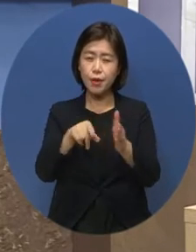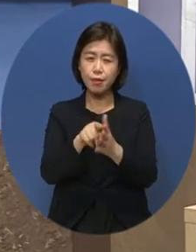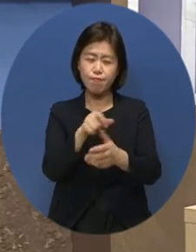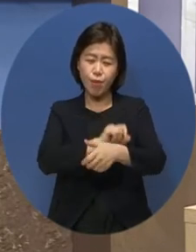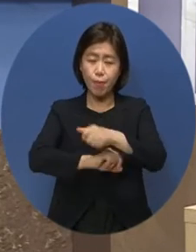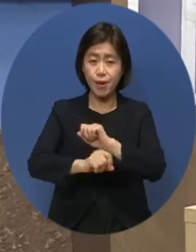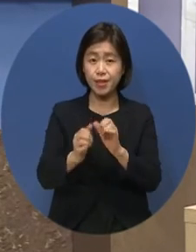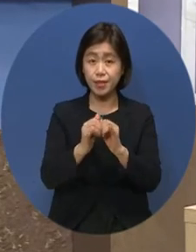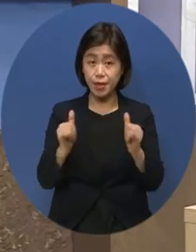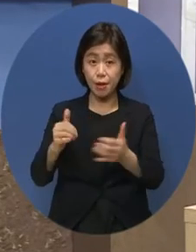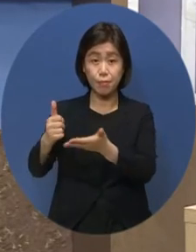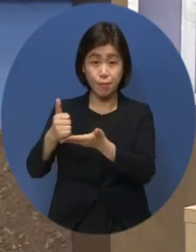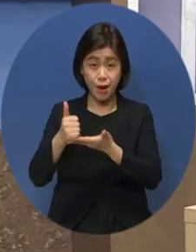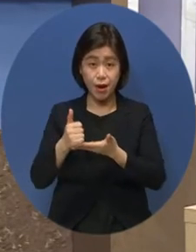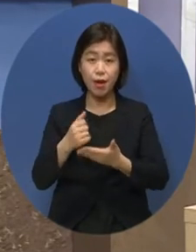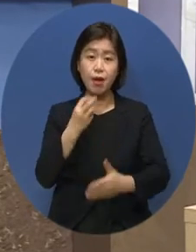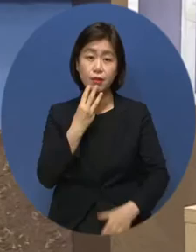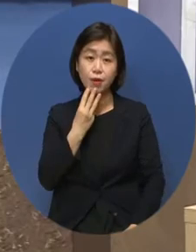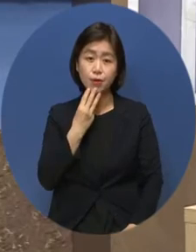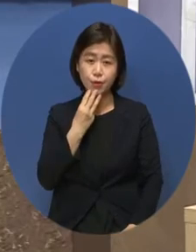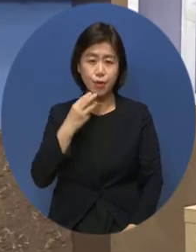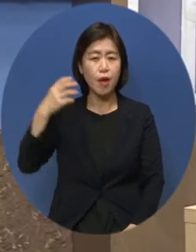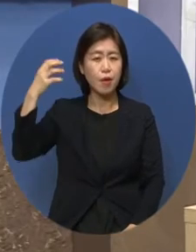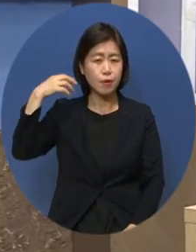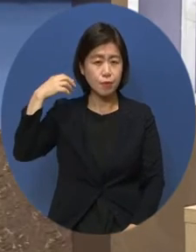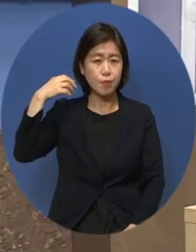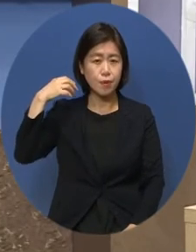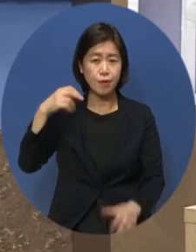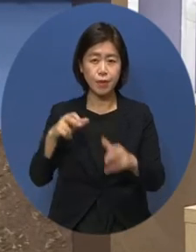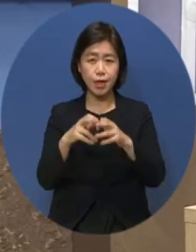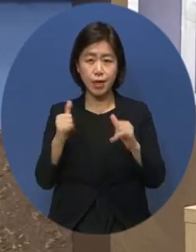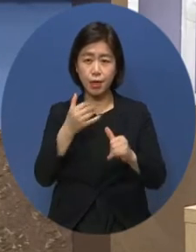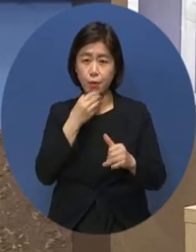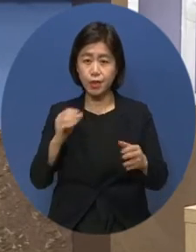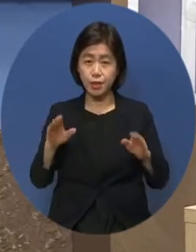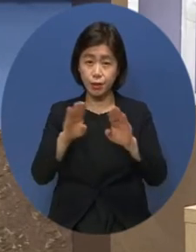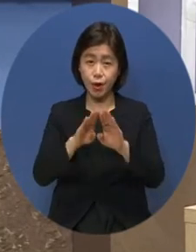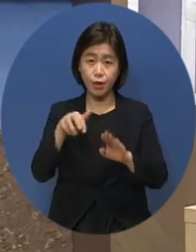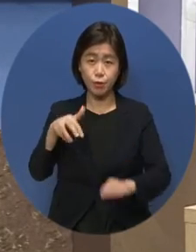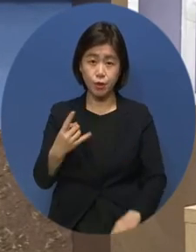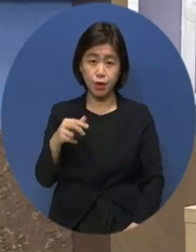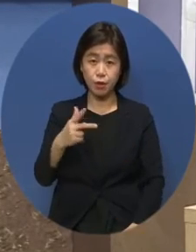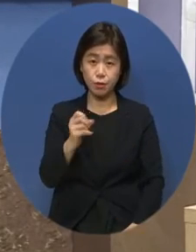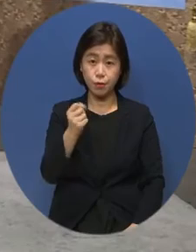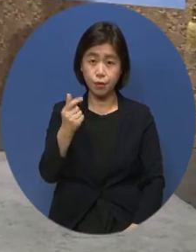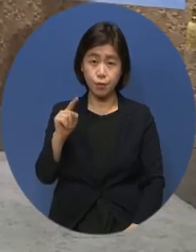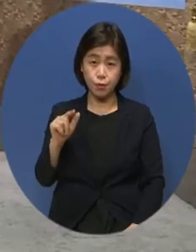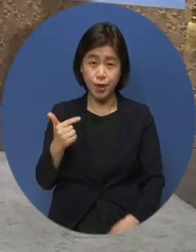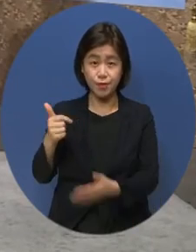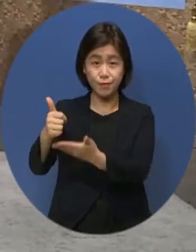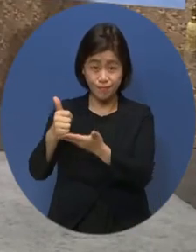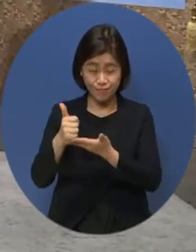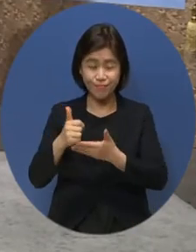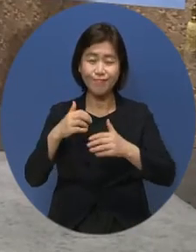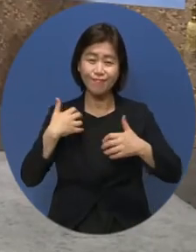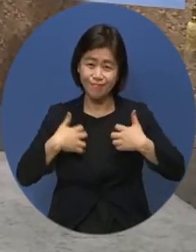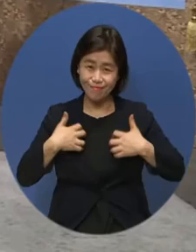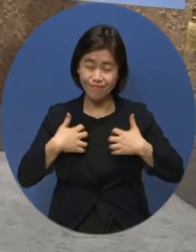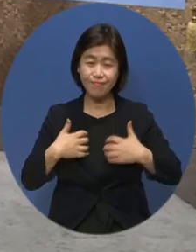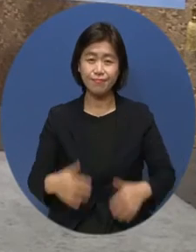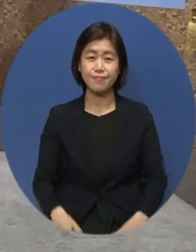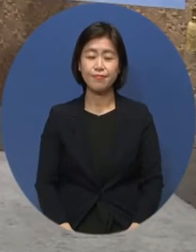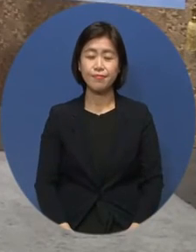보셨습니다 섬 시립 영등포 장애인복지 광 최종안 관장님과 함께 내려 보겠습니다 선생님 반갑습니다 으